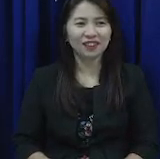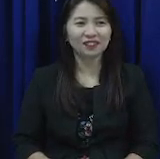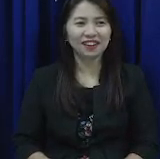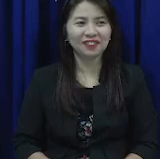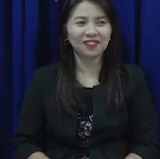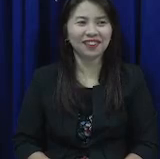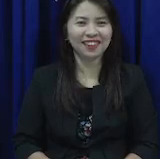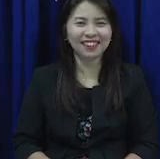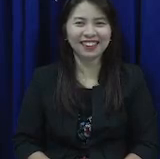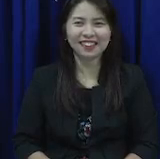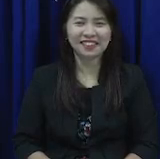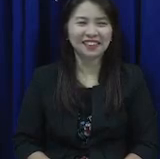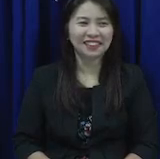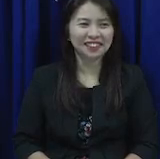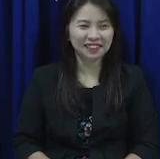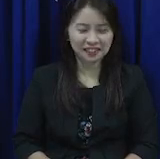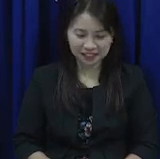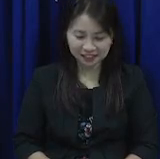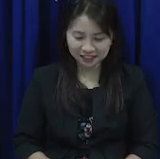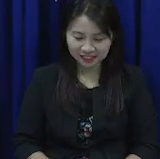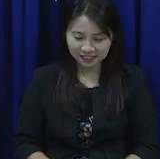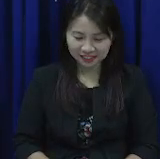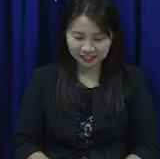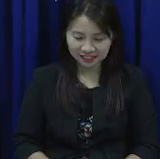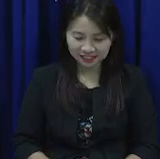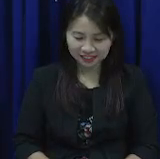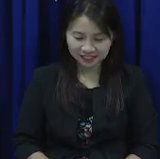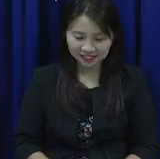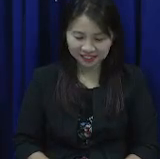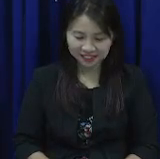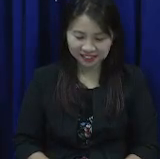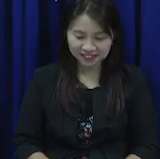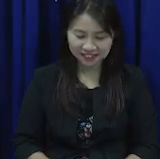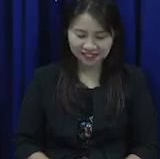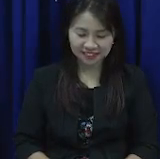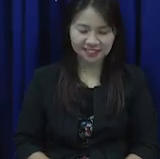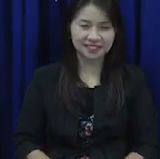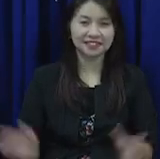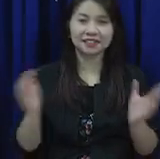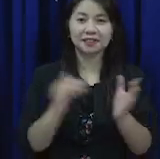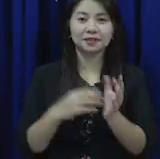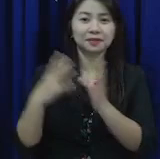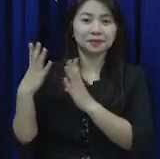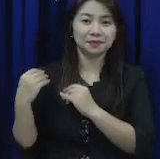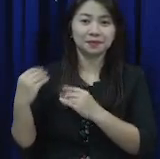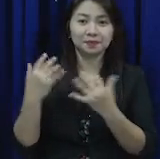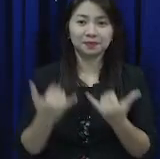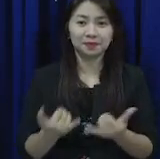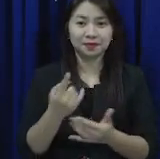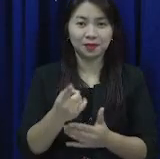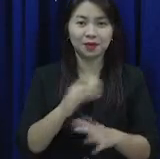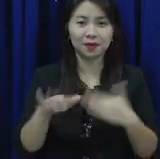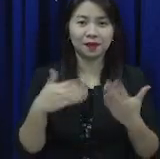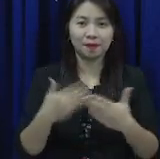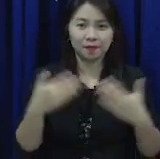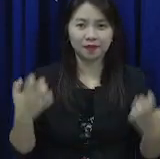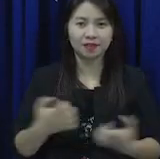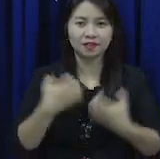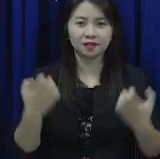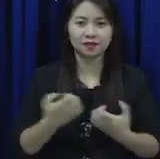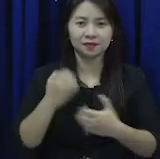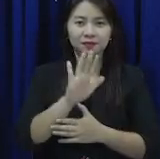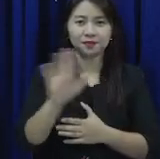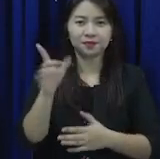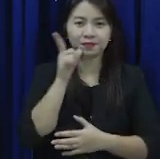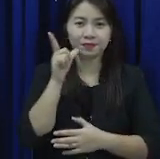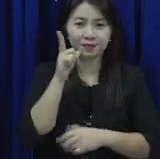gabi po tanghali po sa bawat isa po I hope that you are enjoying your lunch at habang ah